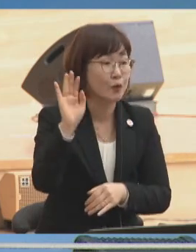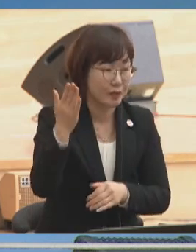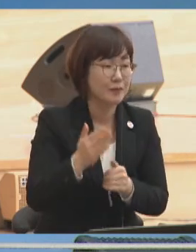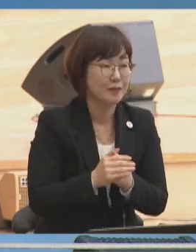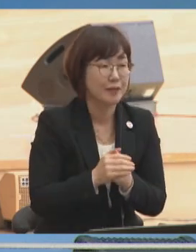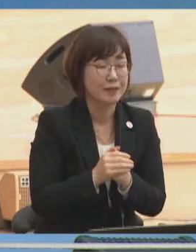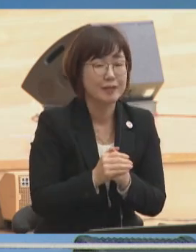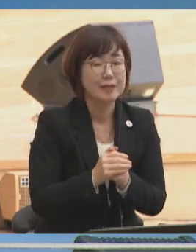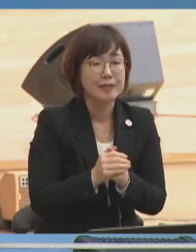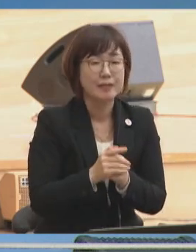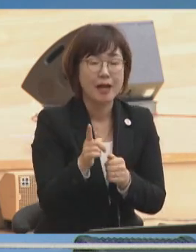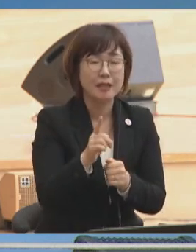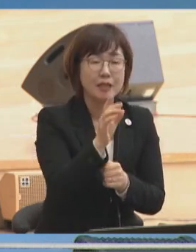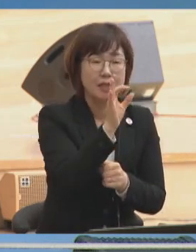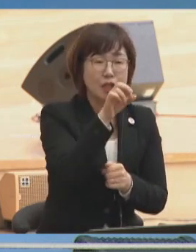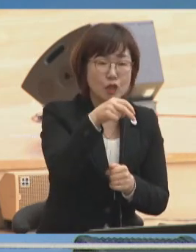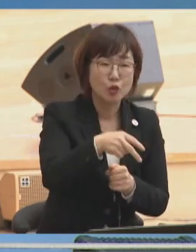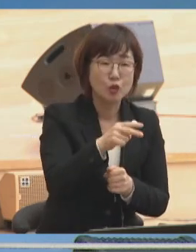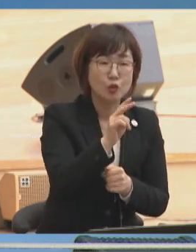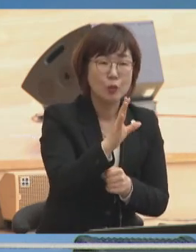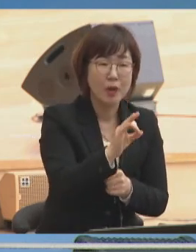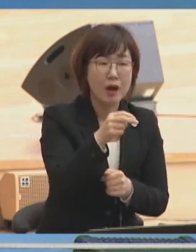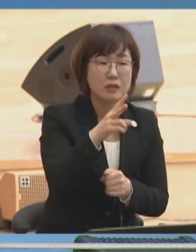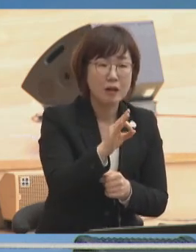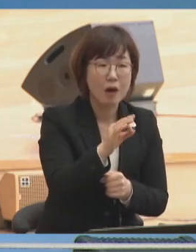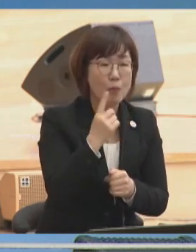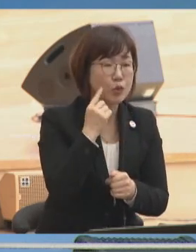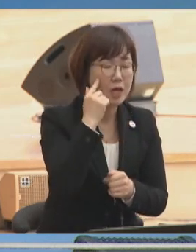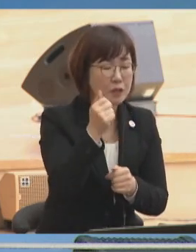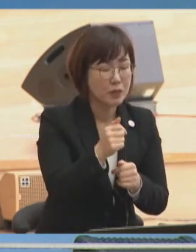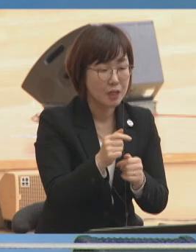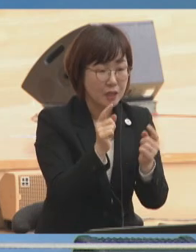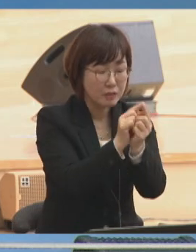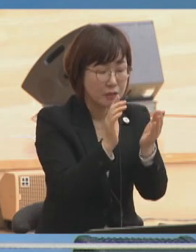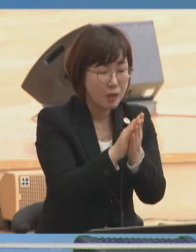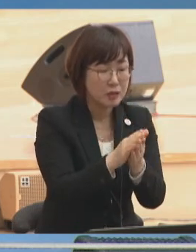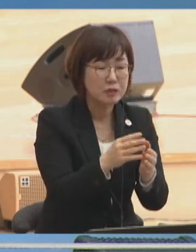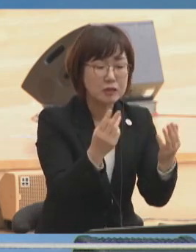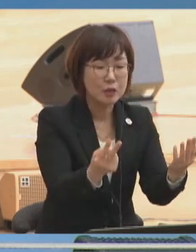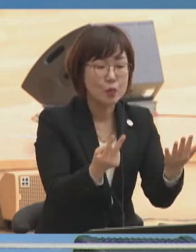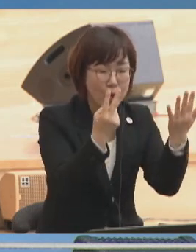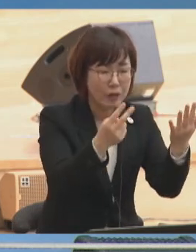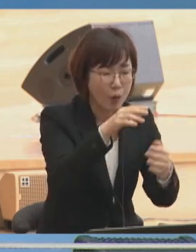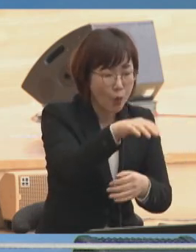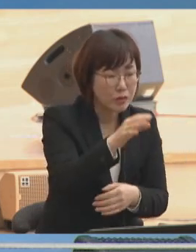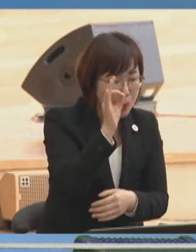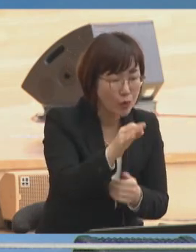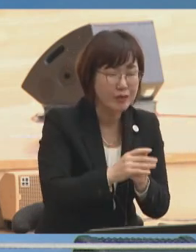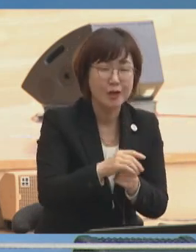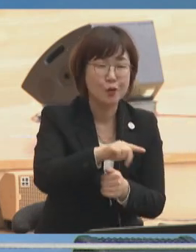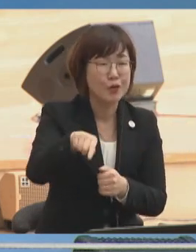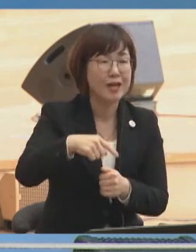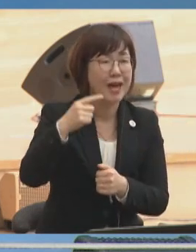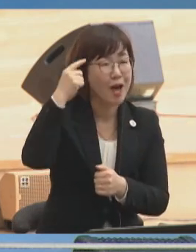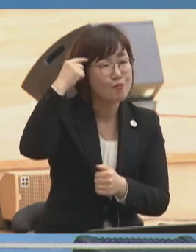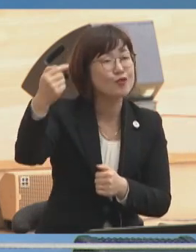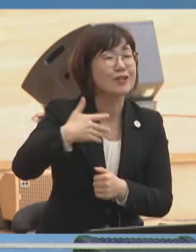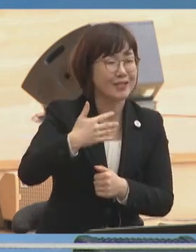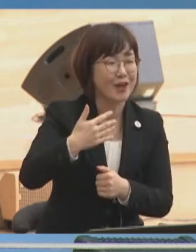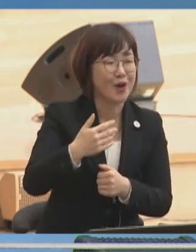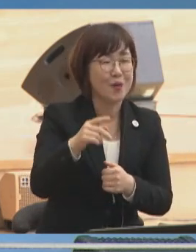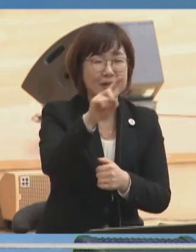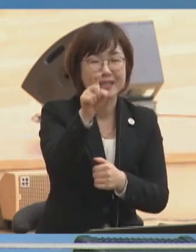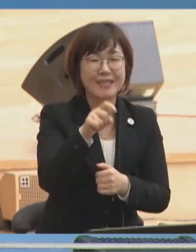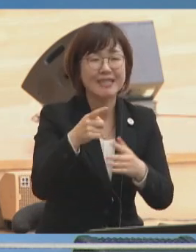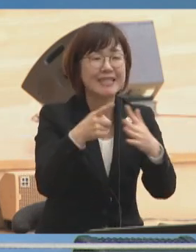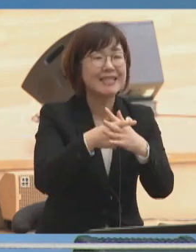간에 그 유병성 목사님께서 오병이어의 현장에 갔을 때 말입니다. 우리 일행에게 퀴즈를 내는 거예요. 아까 제가 퀴즈로 오늘 시작합니다